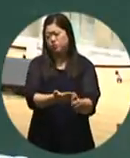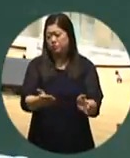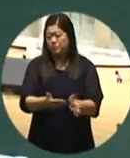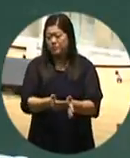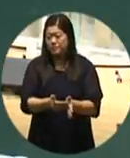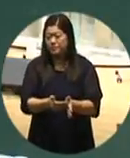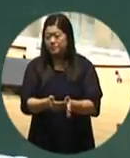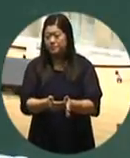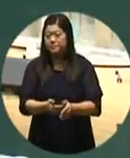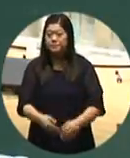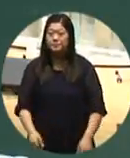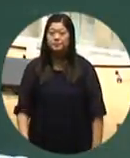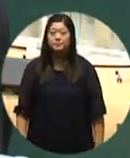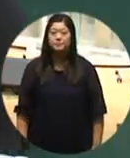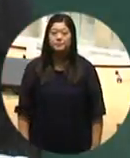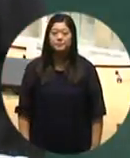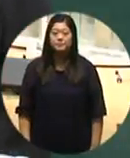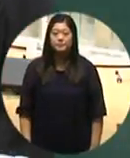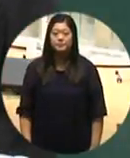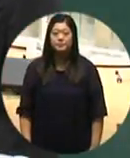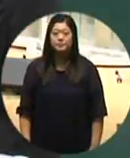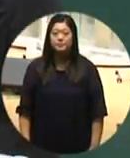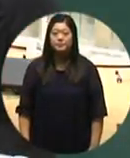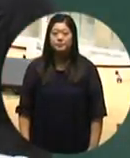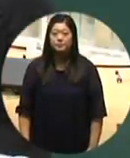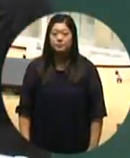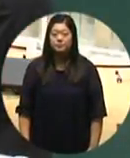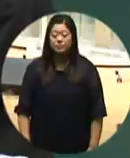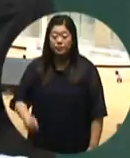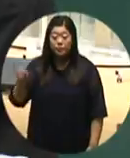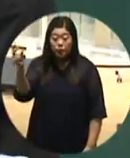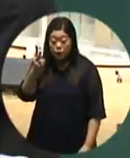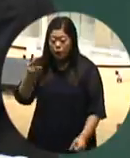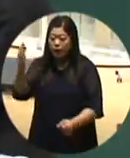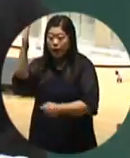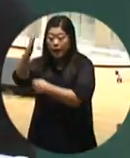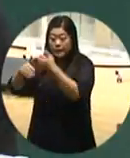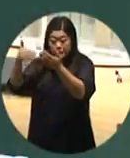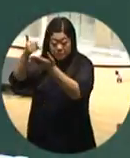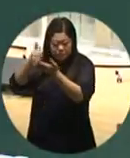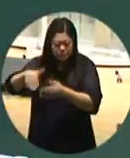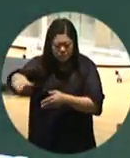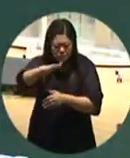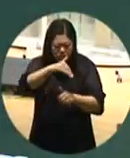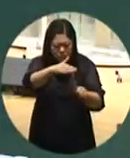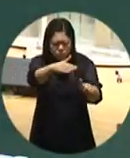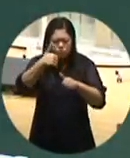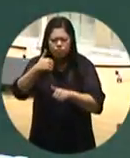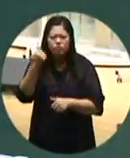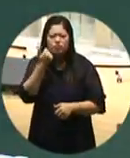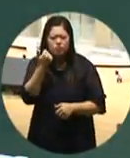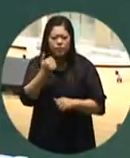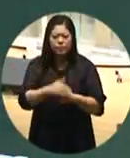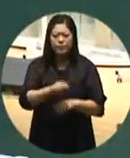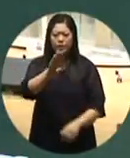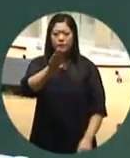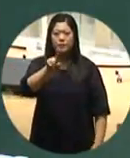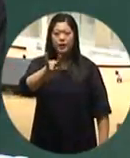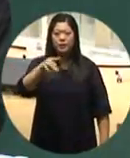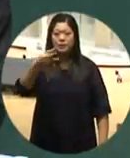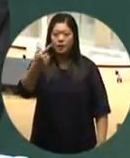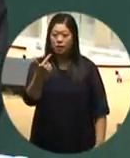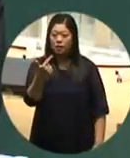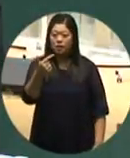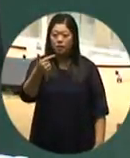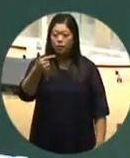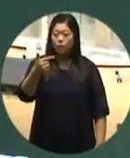so important that God had no choice but to use them. 하나님이 누구를 쓰셨습니까? Who did God use? 이 바벨론인 너보 신상 만들어 놓고 전